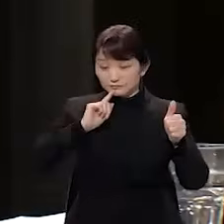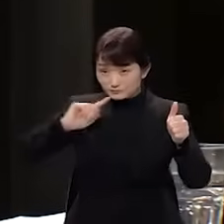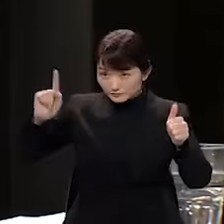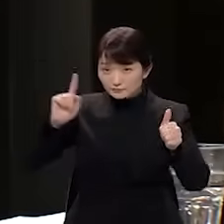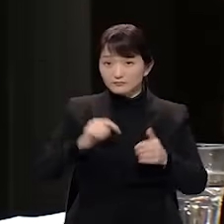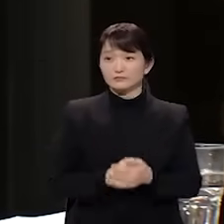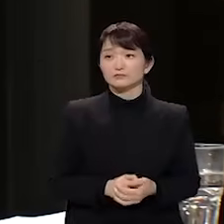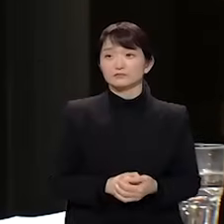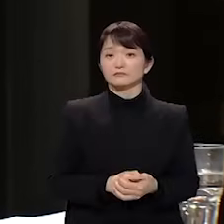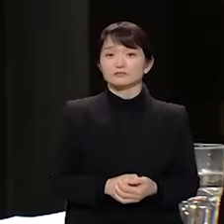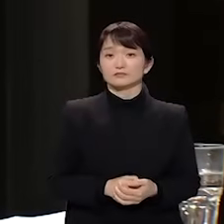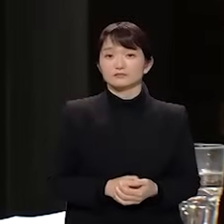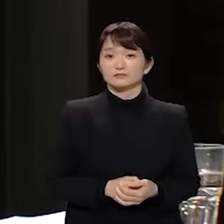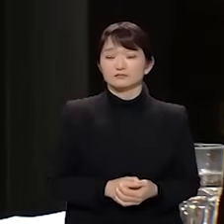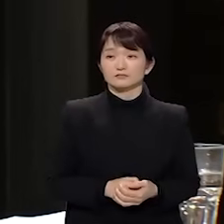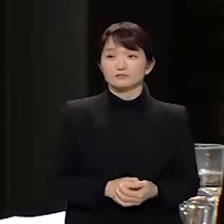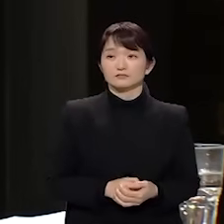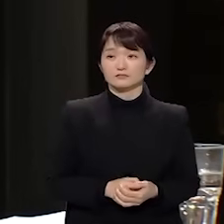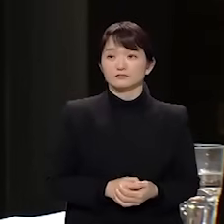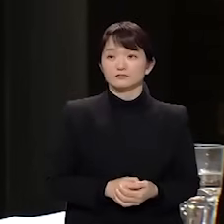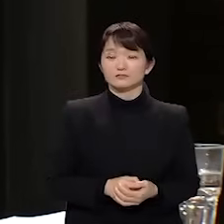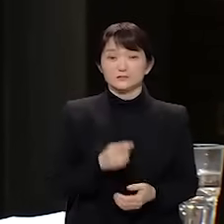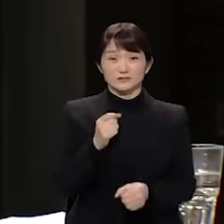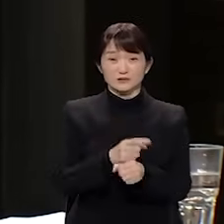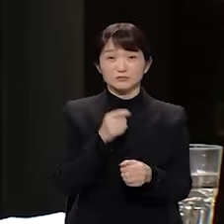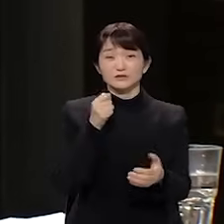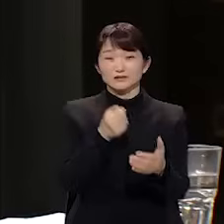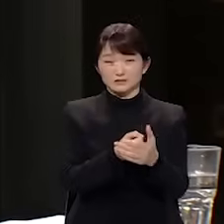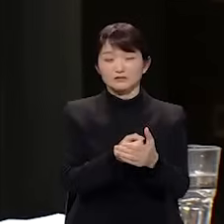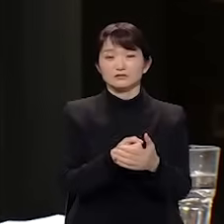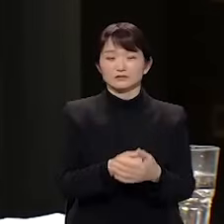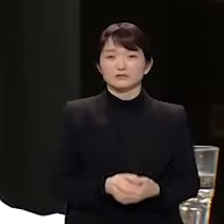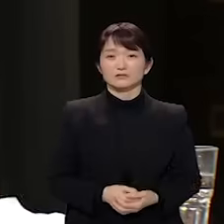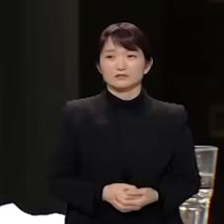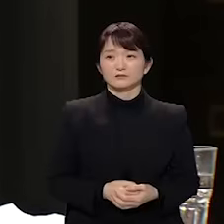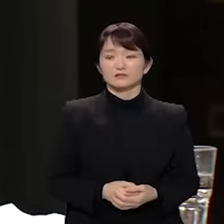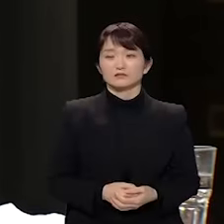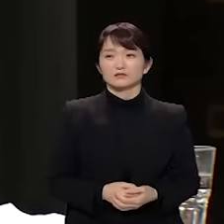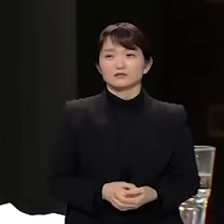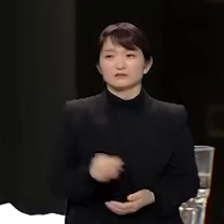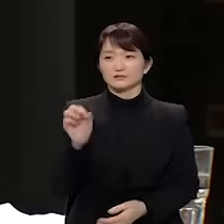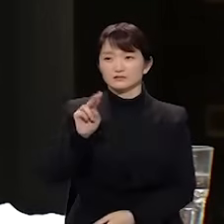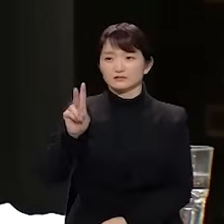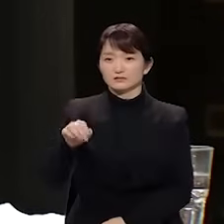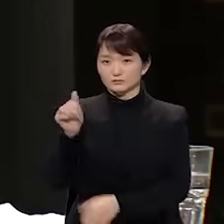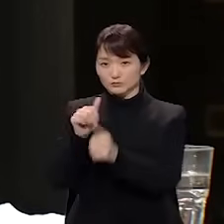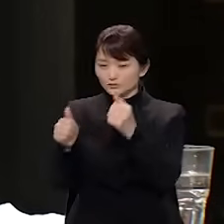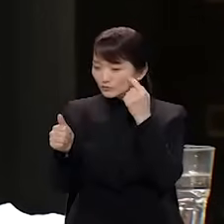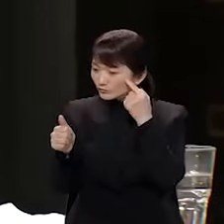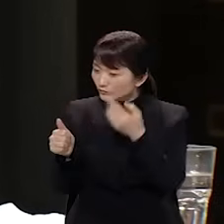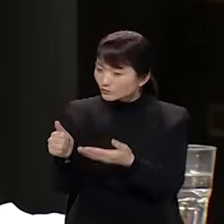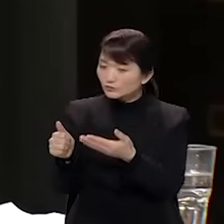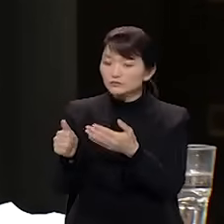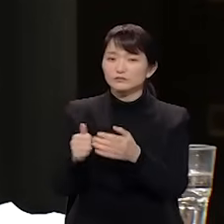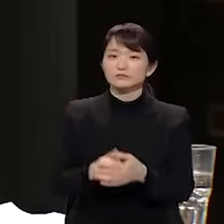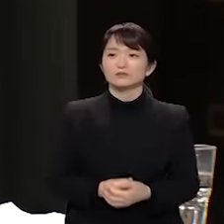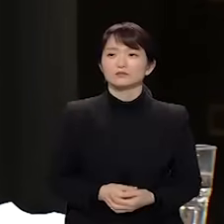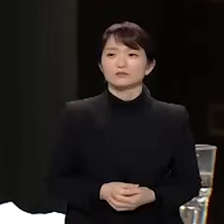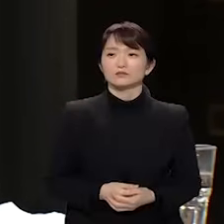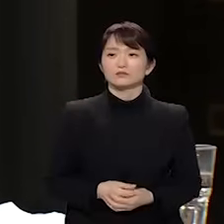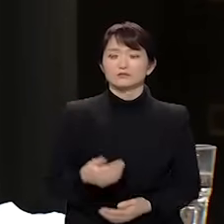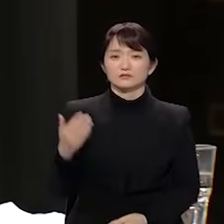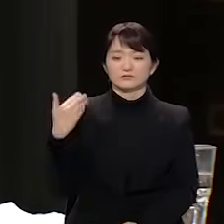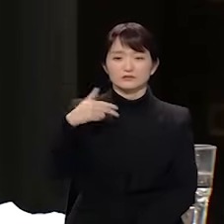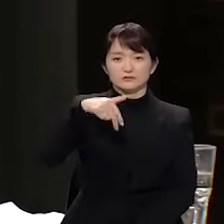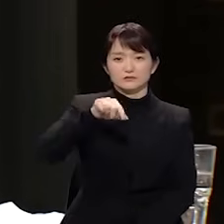그냥 어 뭐 확정이 됐습니다 자 제가 양 변호사님께 몇 죽고 싶은 건 따로 있는데 그 전청조